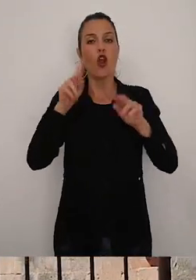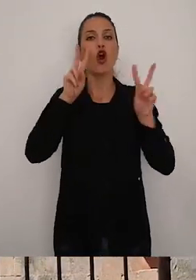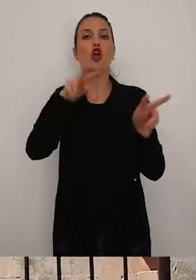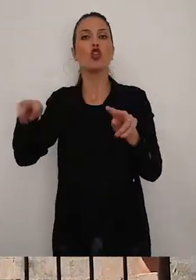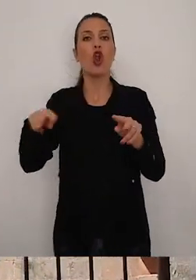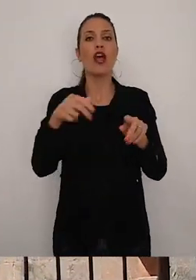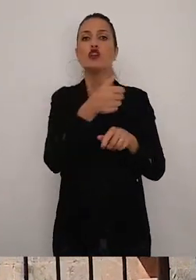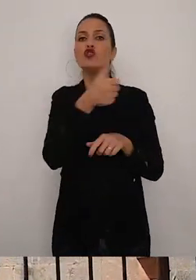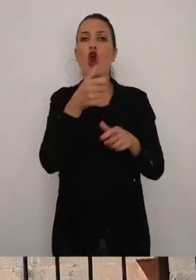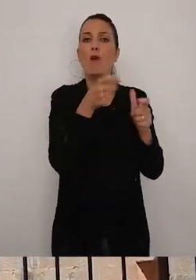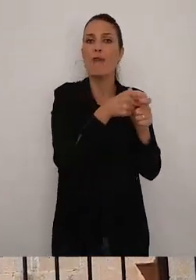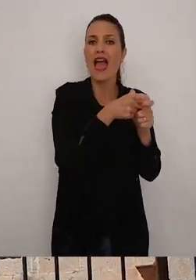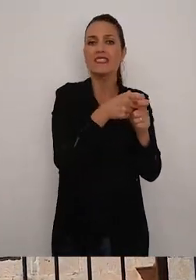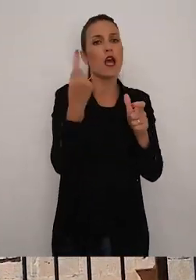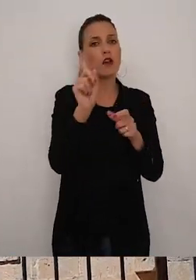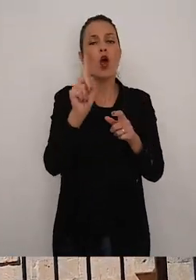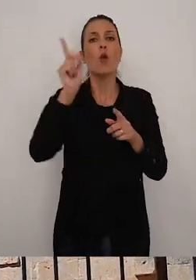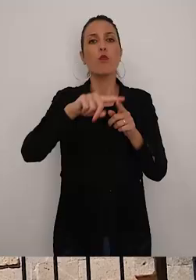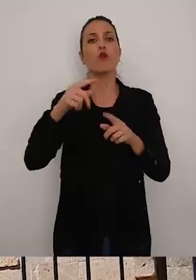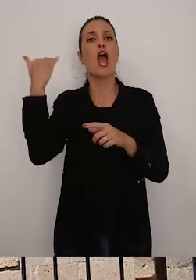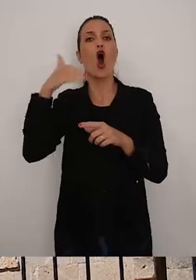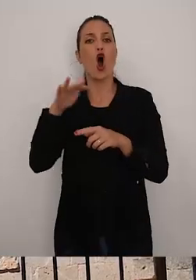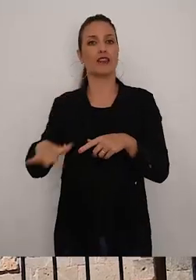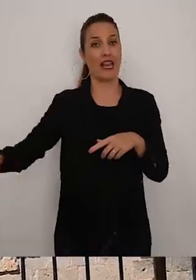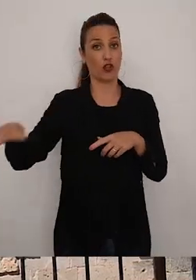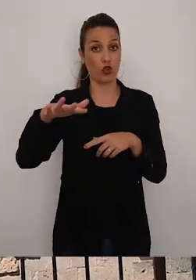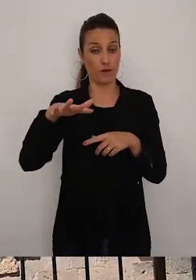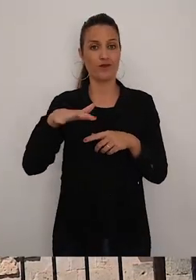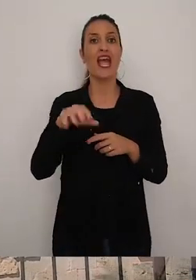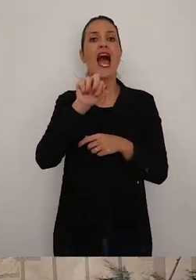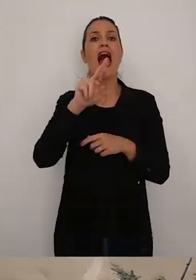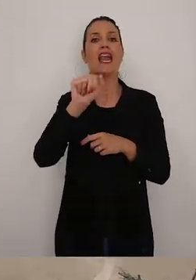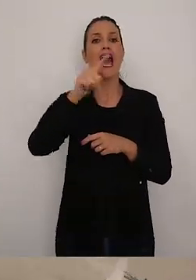Il castello risale al XV secolo e fu voluto dagli aragonesi.